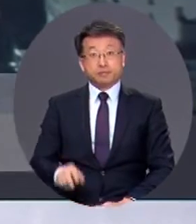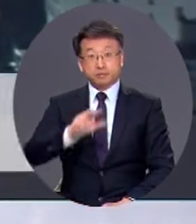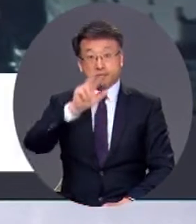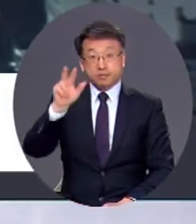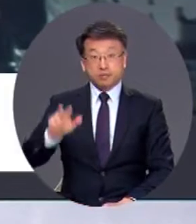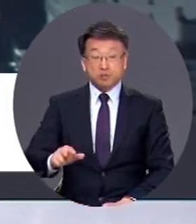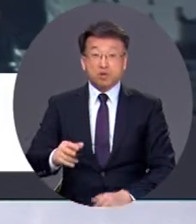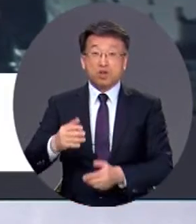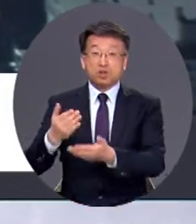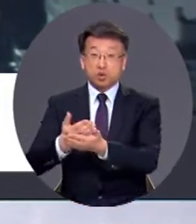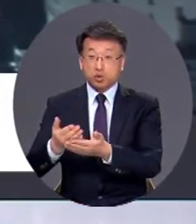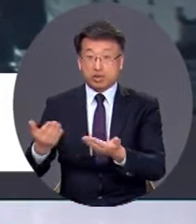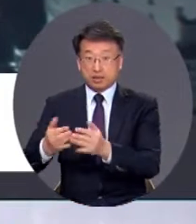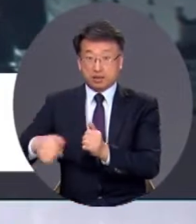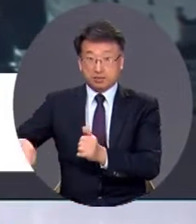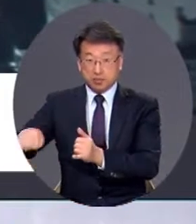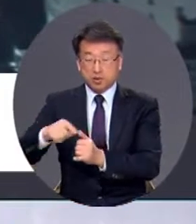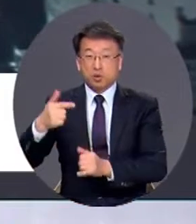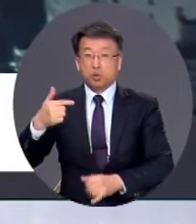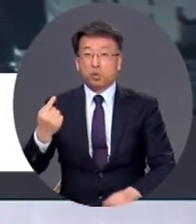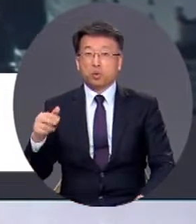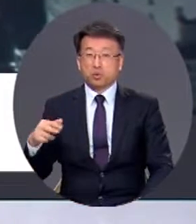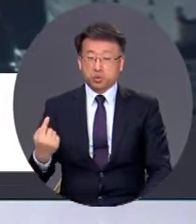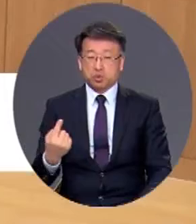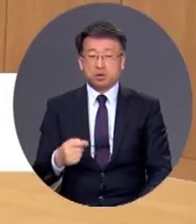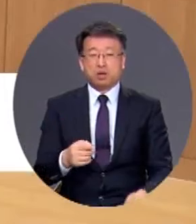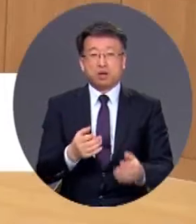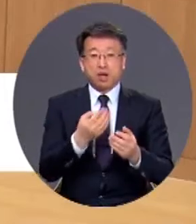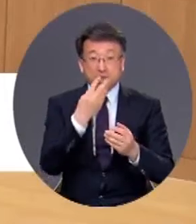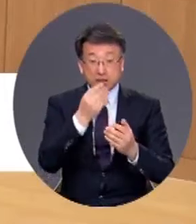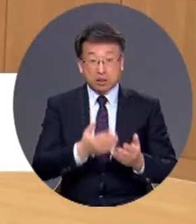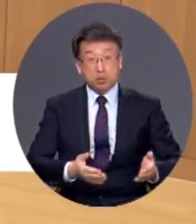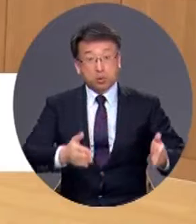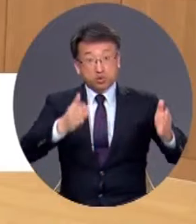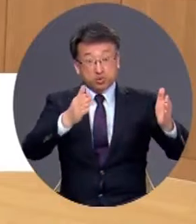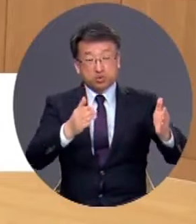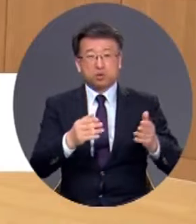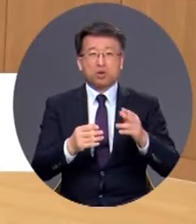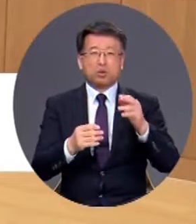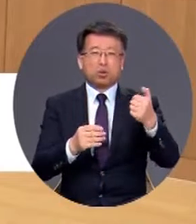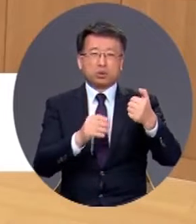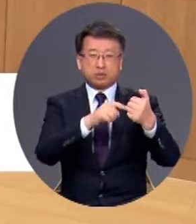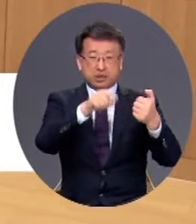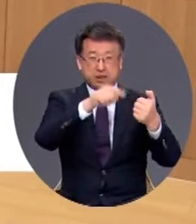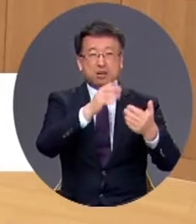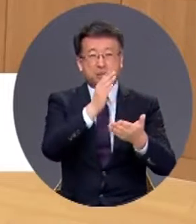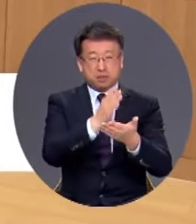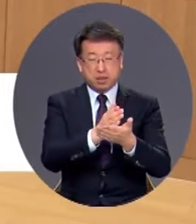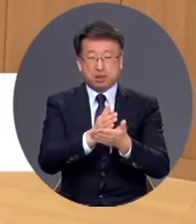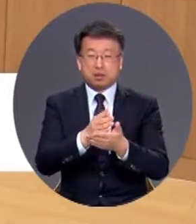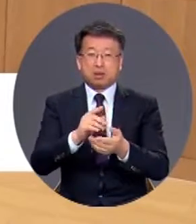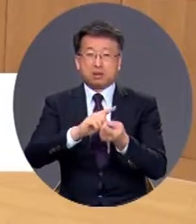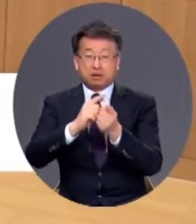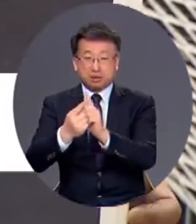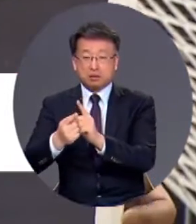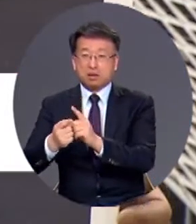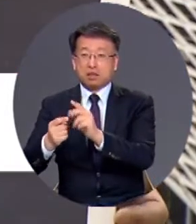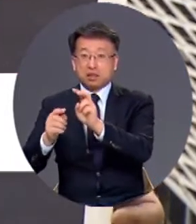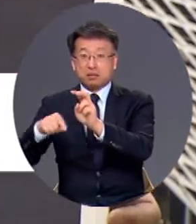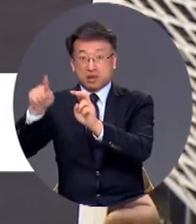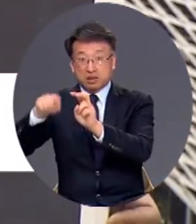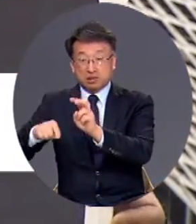진주 지역 청소업체 노동조합이 생활 폐기물 자루를 기존 50리터에서 20리터로 줄이라는 환경부의 지침을